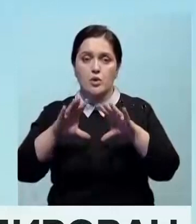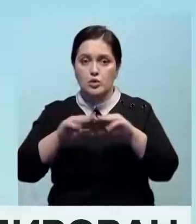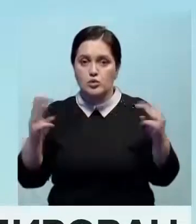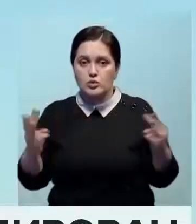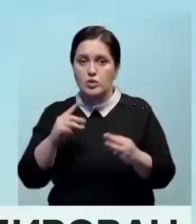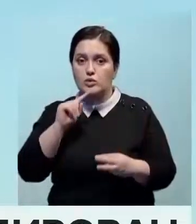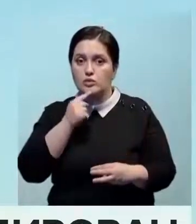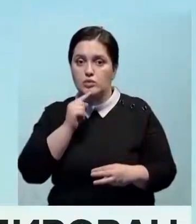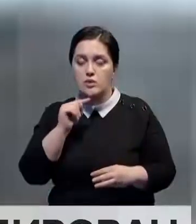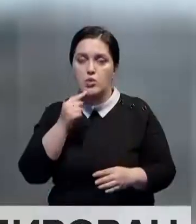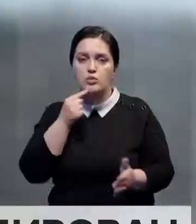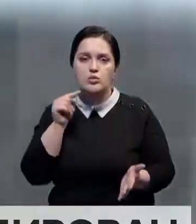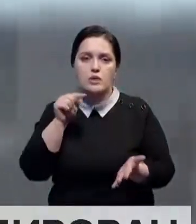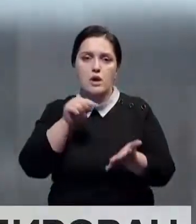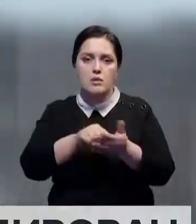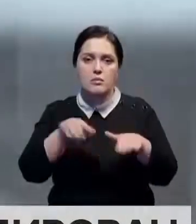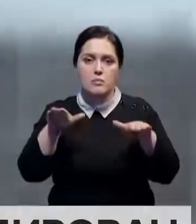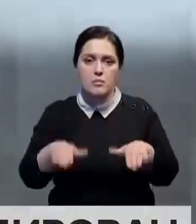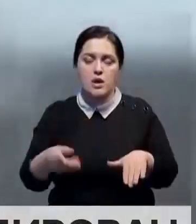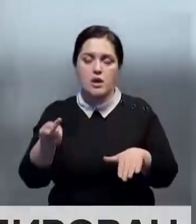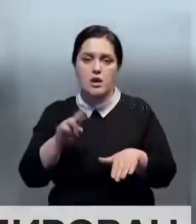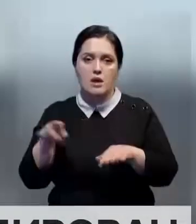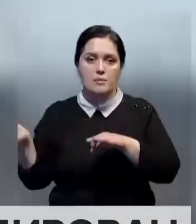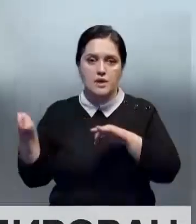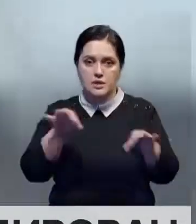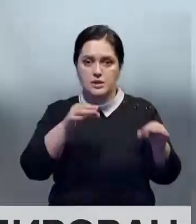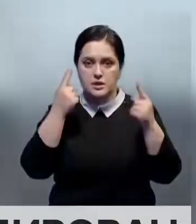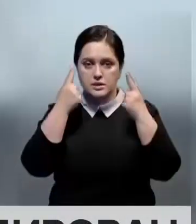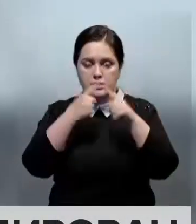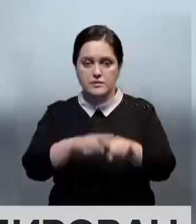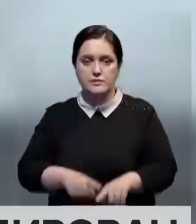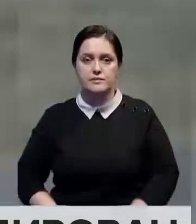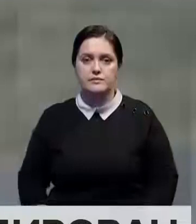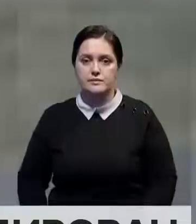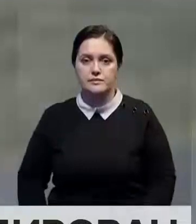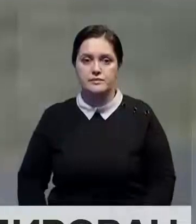Тушение осложнялось еще и труднодоступностью местности для подъезда техники.